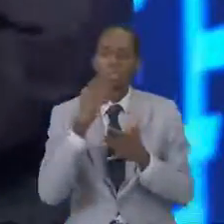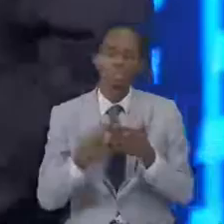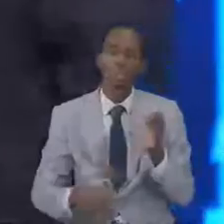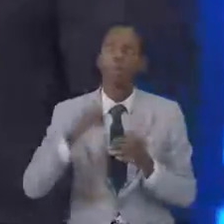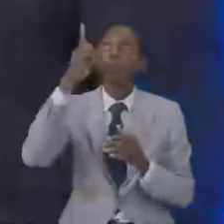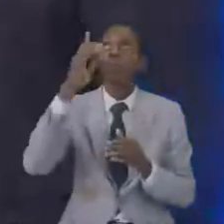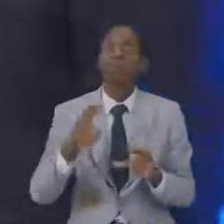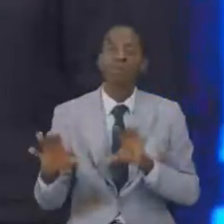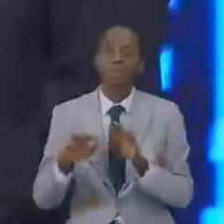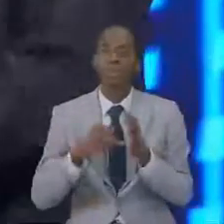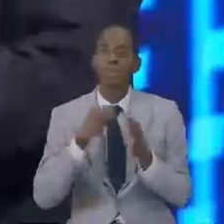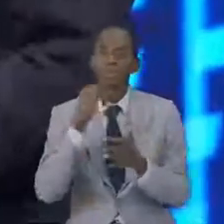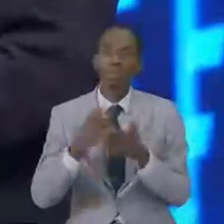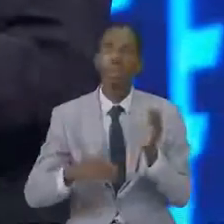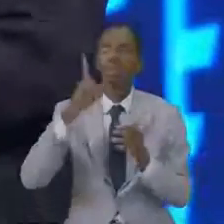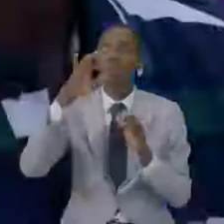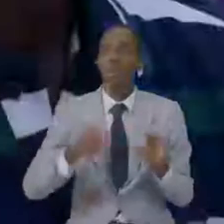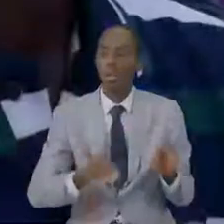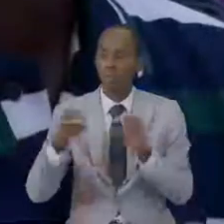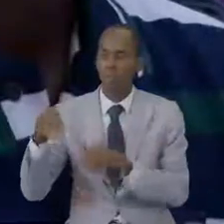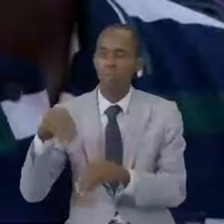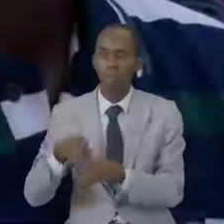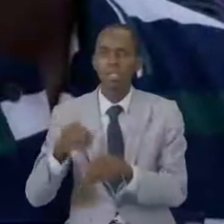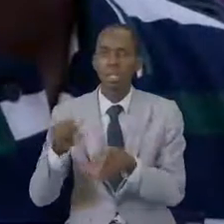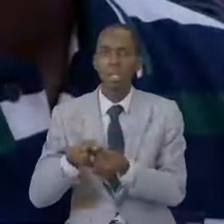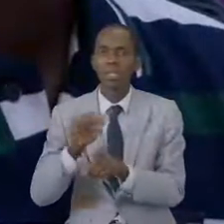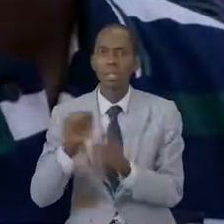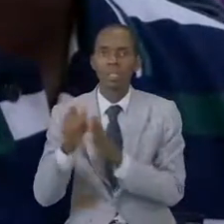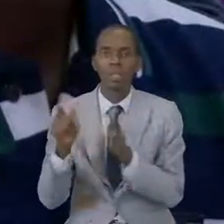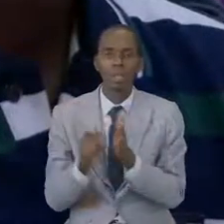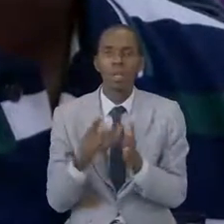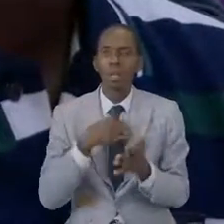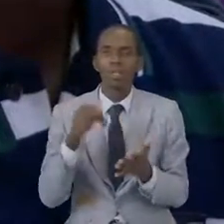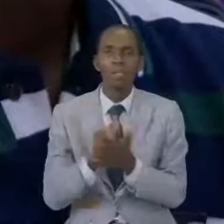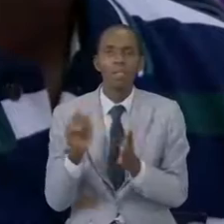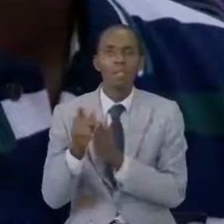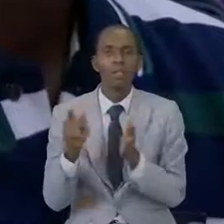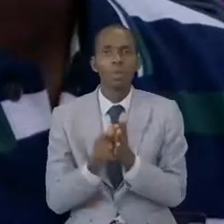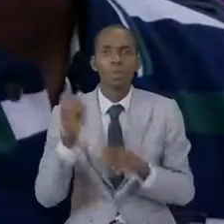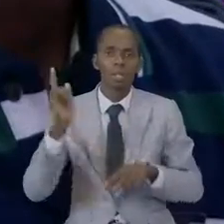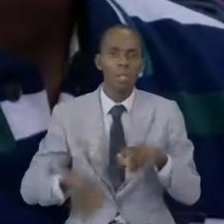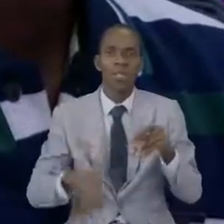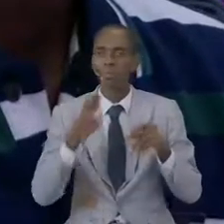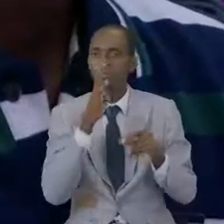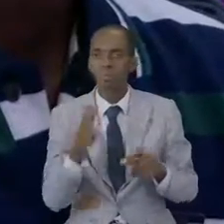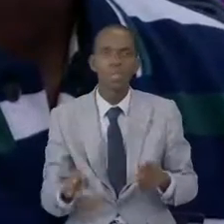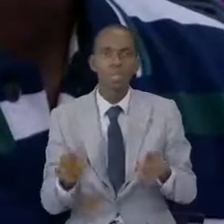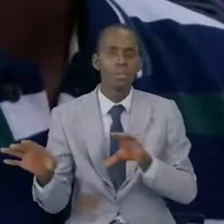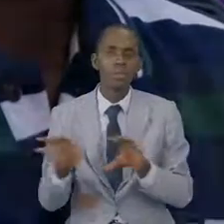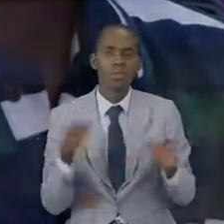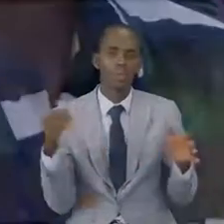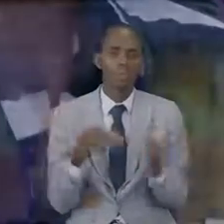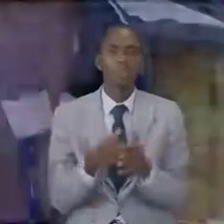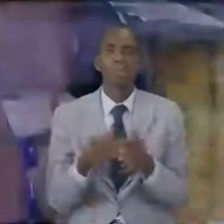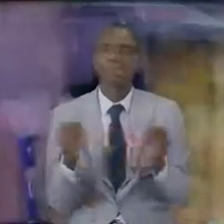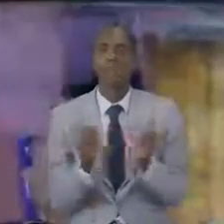Dieu a fait c'est ce que Dieu a mis en place comme une loi et cette loi ne peut pas se contredire ne peut pas être